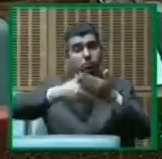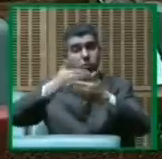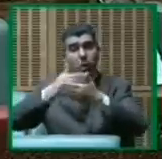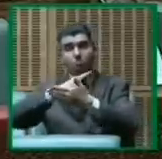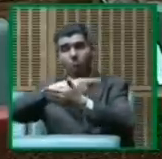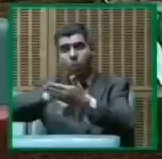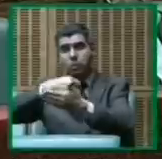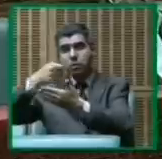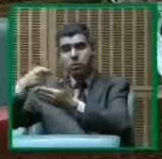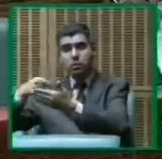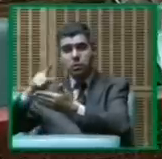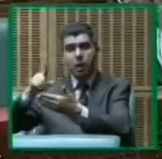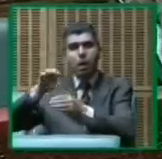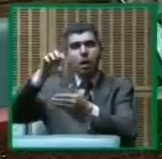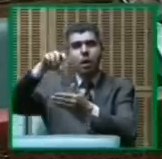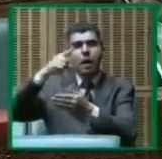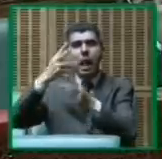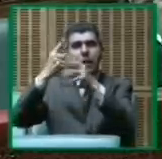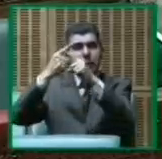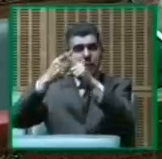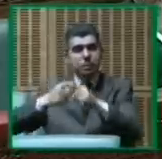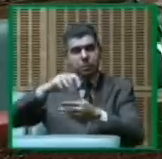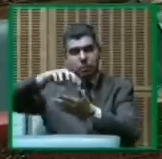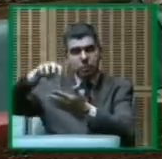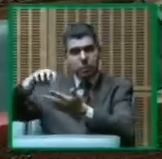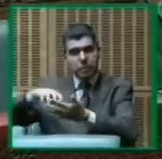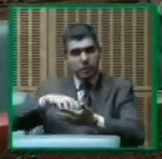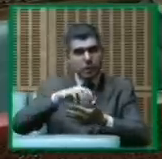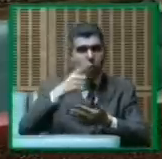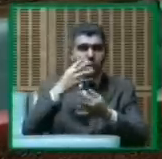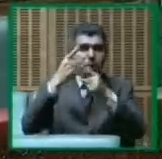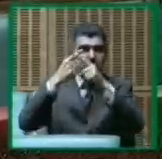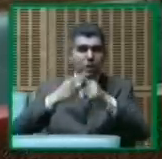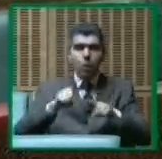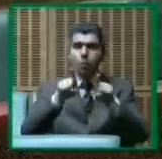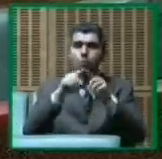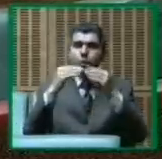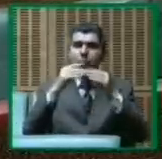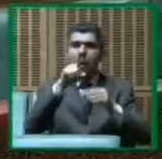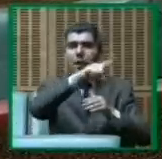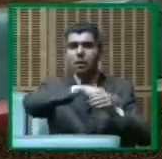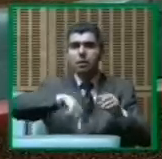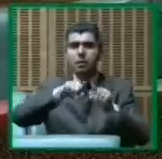كل منطقة عندها ضعف نسبة جد ضعيفة فيما يخص التزود بالماء الصالح للشرب. المعيار الثاني هو